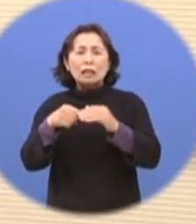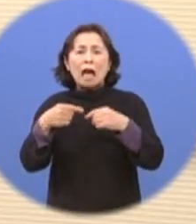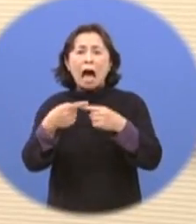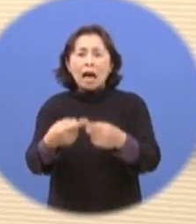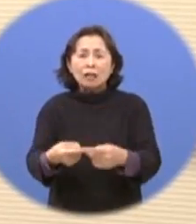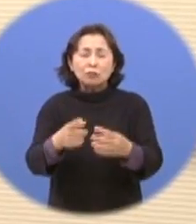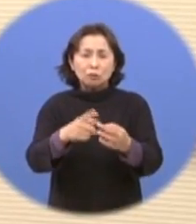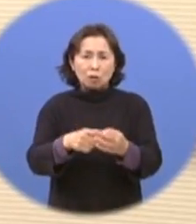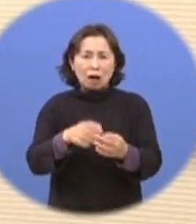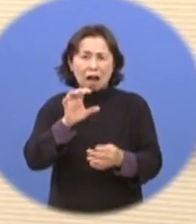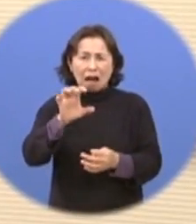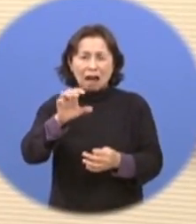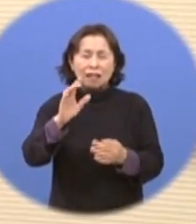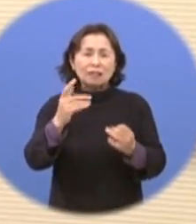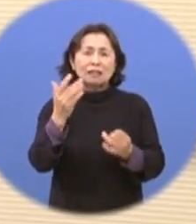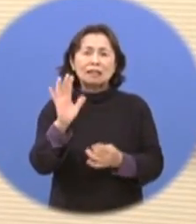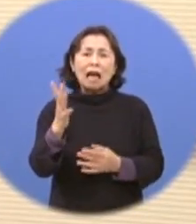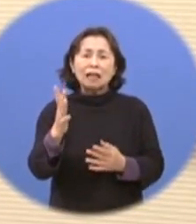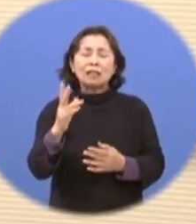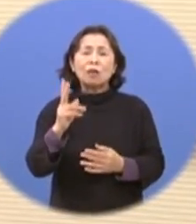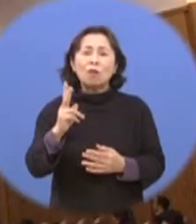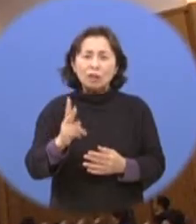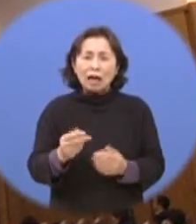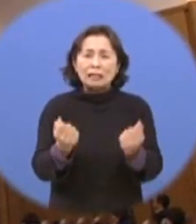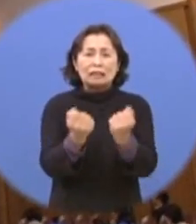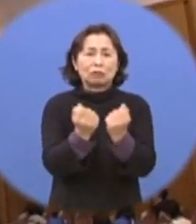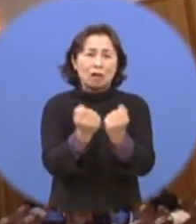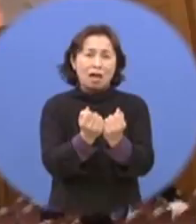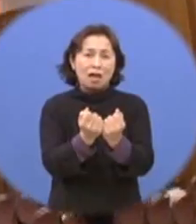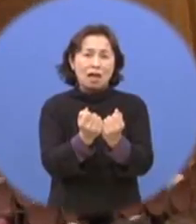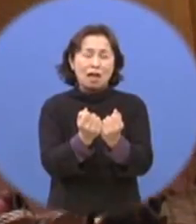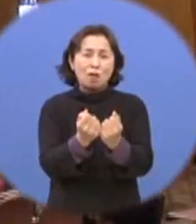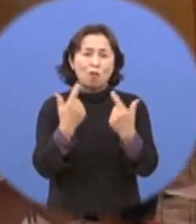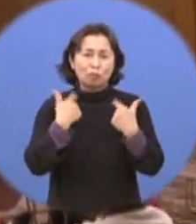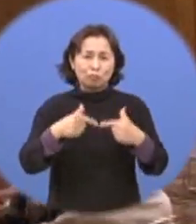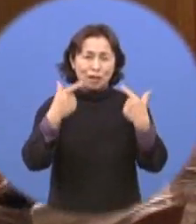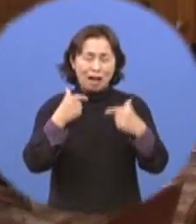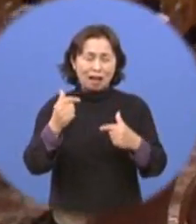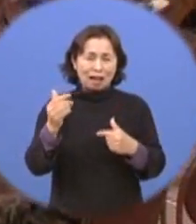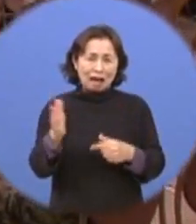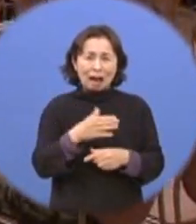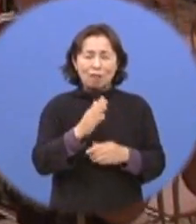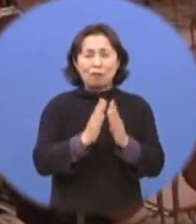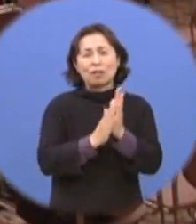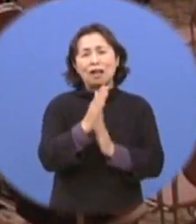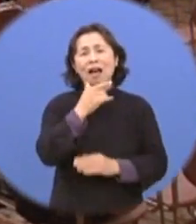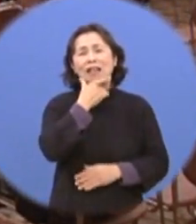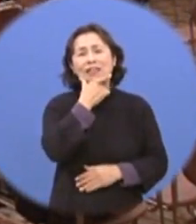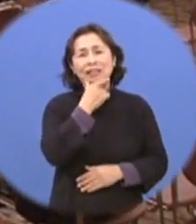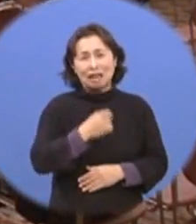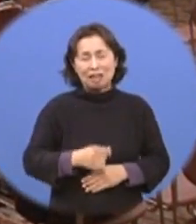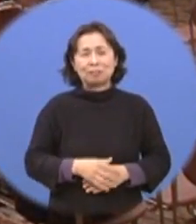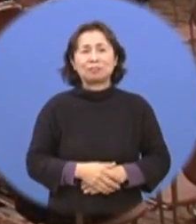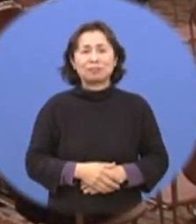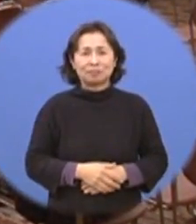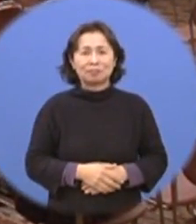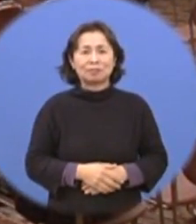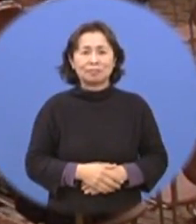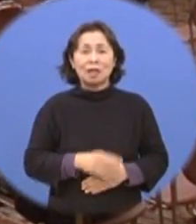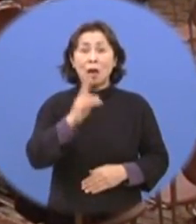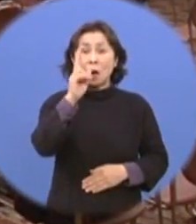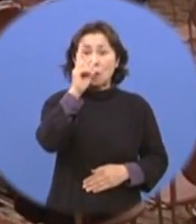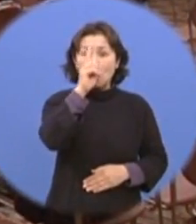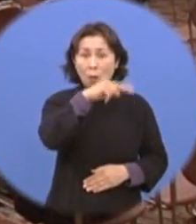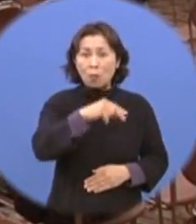躾を飼い主さんにはよろしくお願いしたいと思います午後からは公益社団法人大阪府